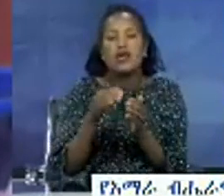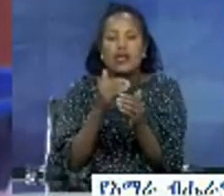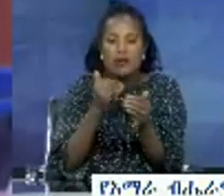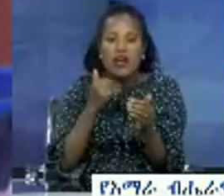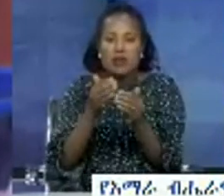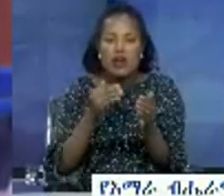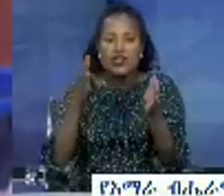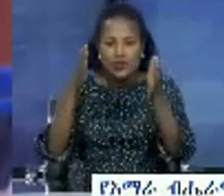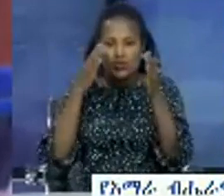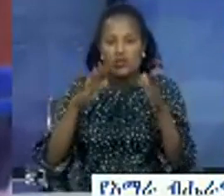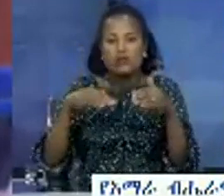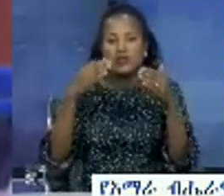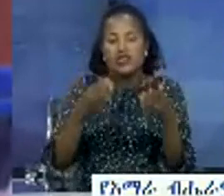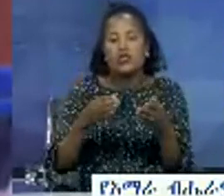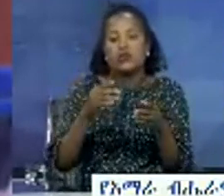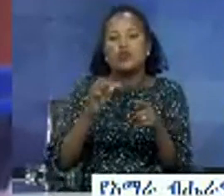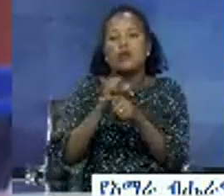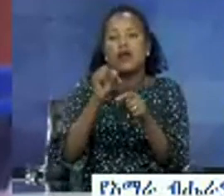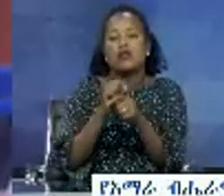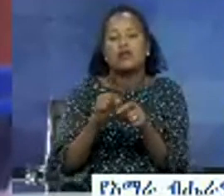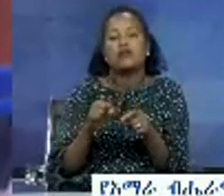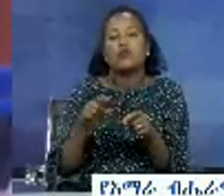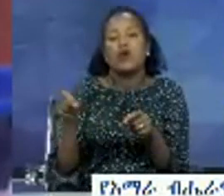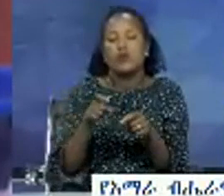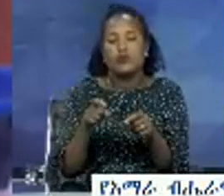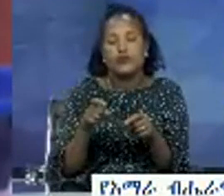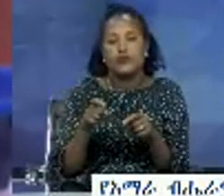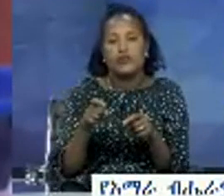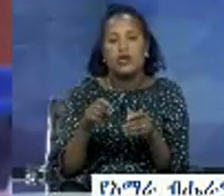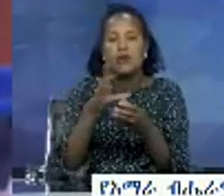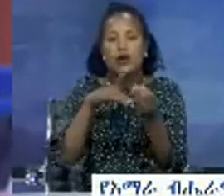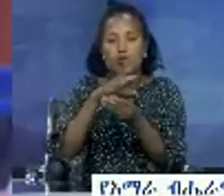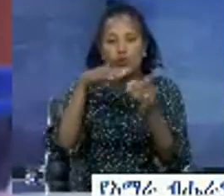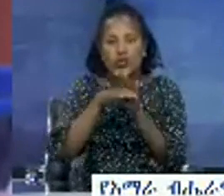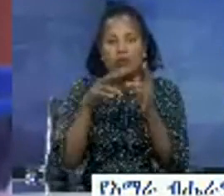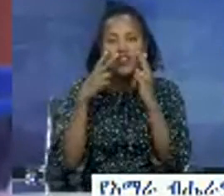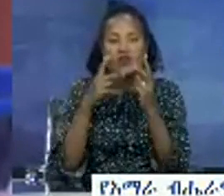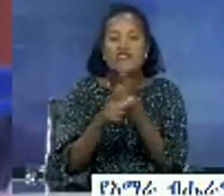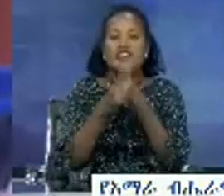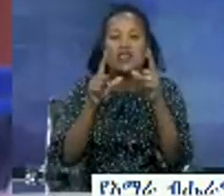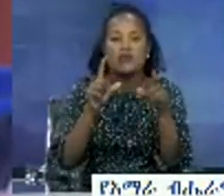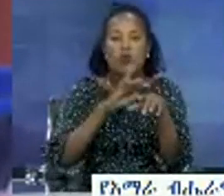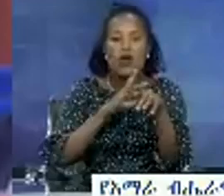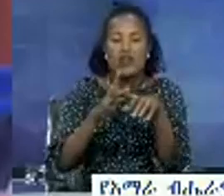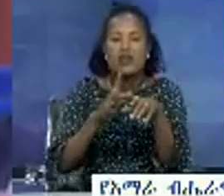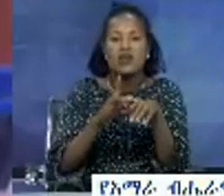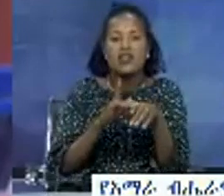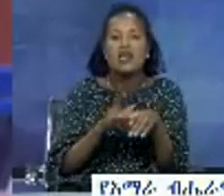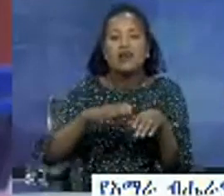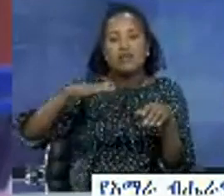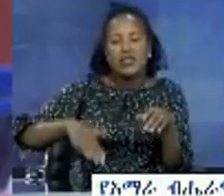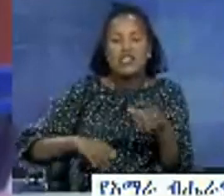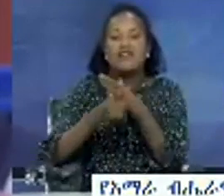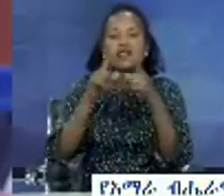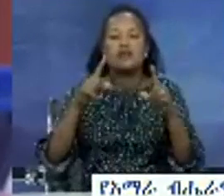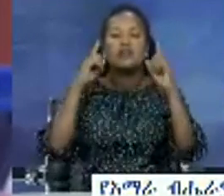ትኩረት ከሚሰጣቸው ተግባራት መካከል ተደርገው እንዲሰሩ እናደርጋለን። በክልሉ ውስጥ የሚታዩ የፍትህ መጓደል፣ የፍትህ መዘግየትና የፍትህ